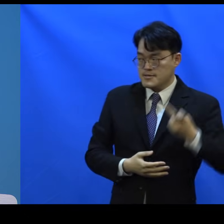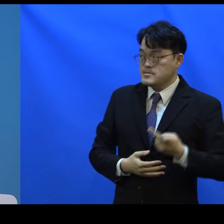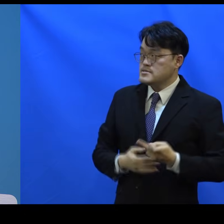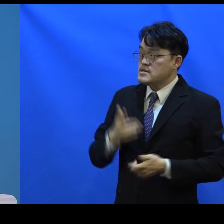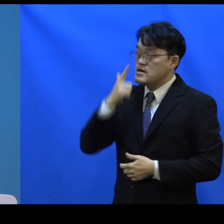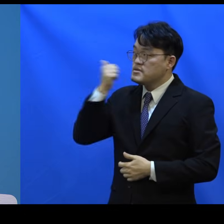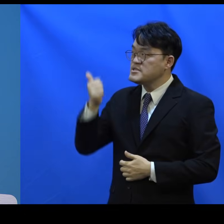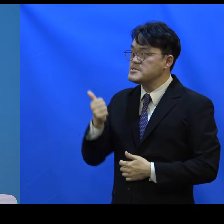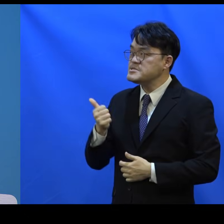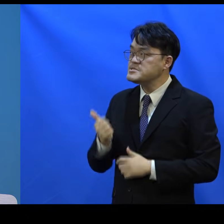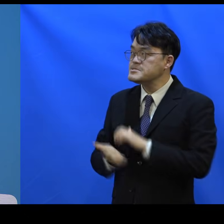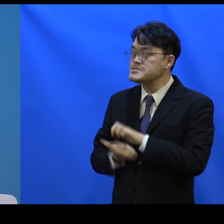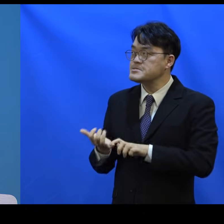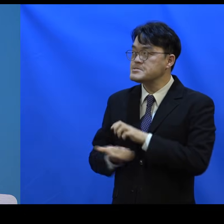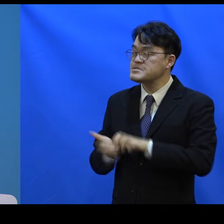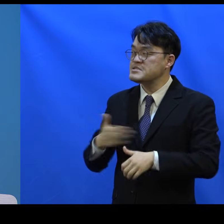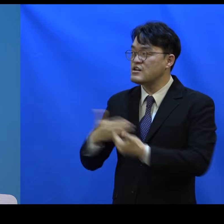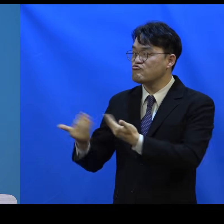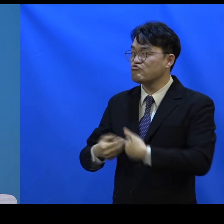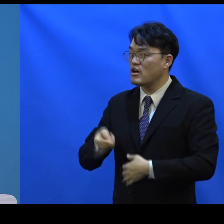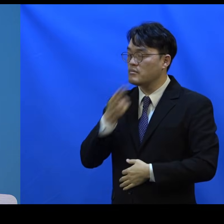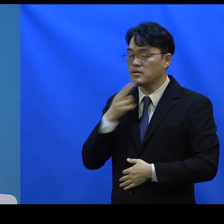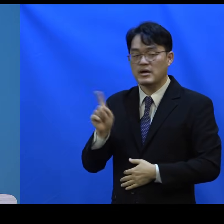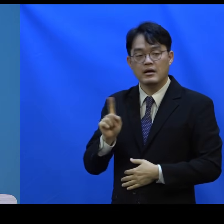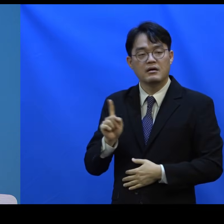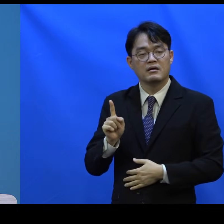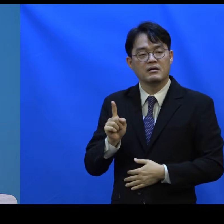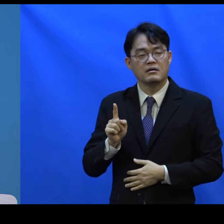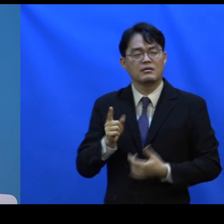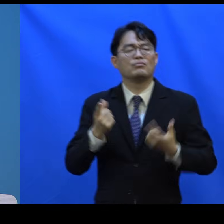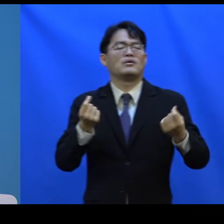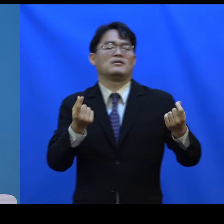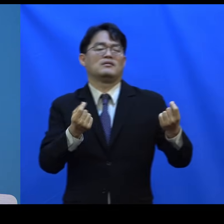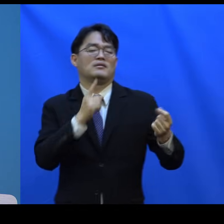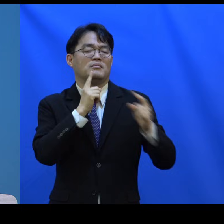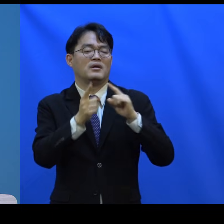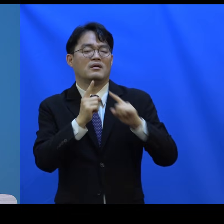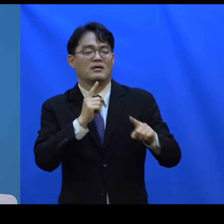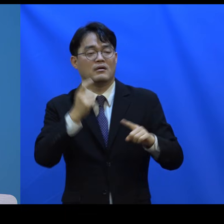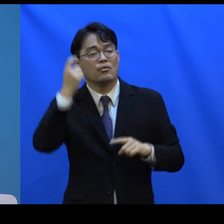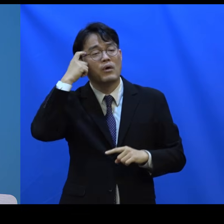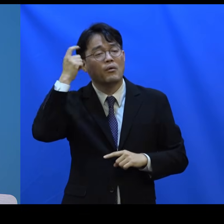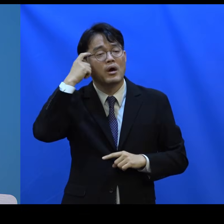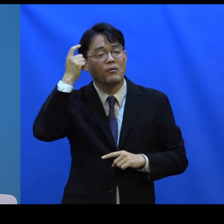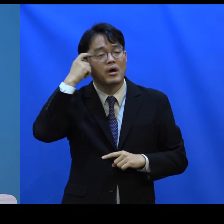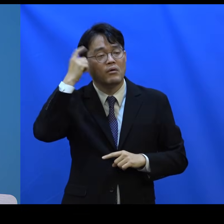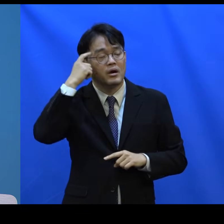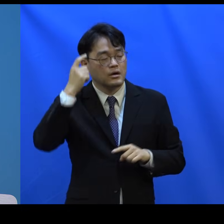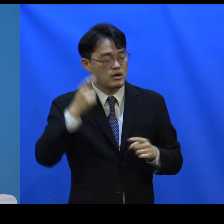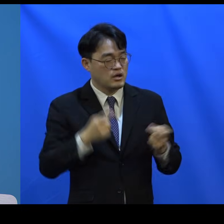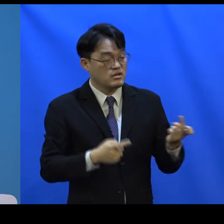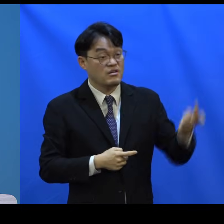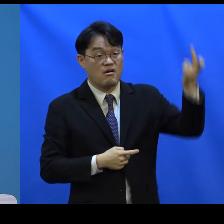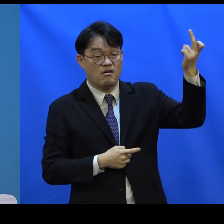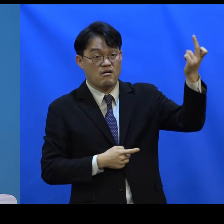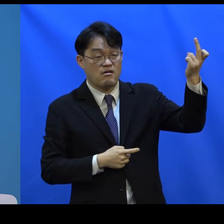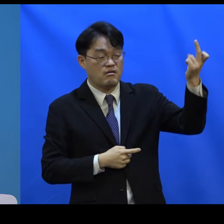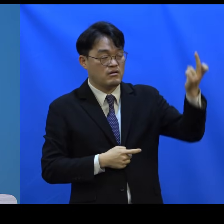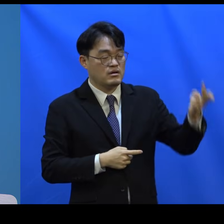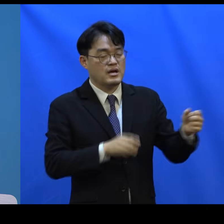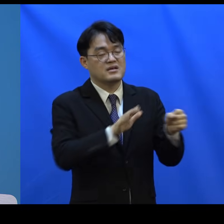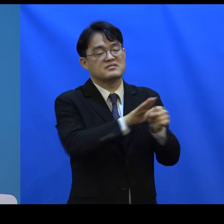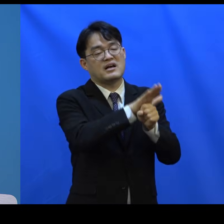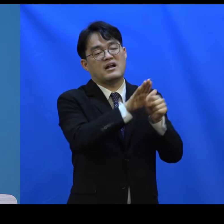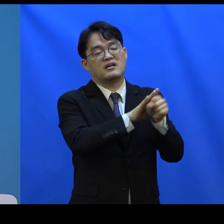은혜를 베풀면 왜 저런 사람이 은혜를 베풀지? 여러분 이게 뭘 빠졌습니까? 사랑에 빠졌다는 거예요. 여러분